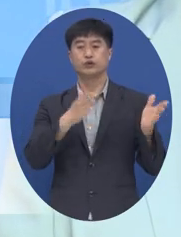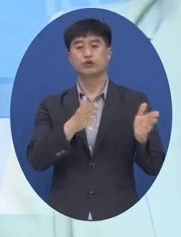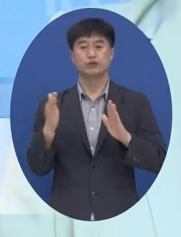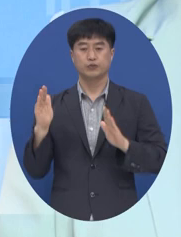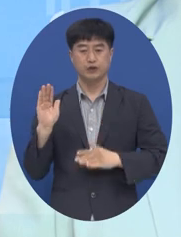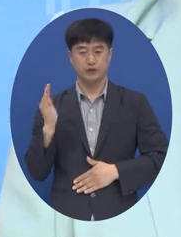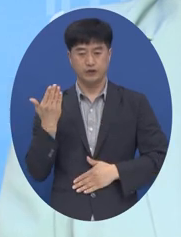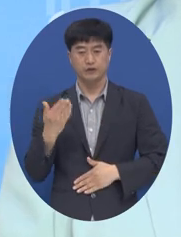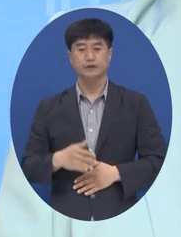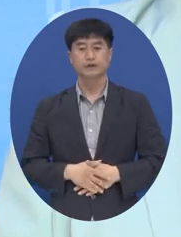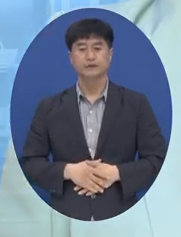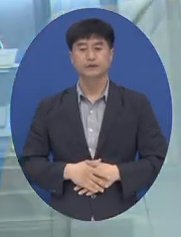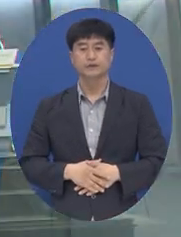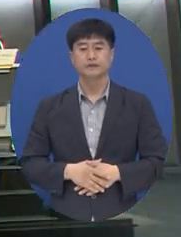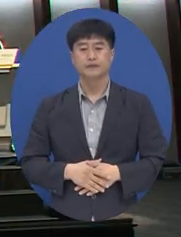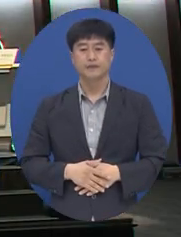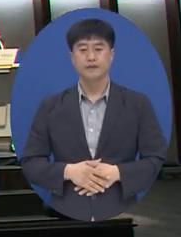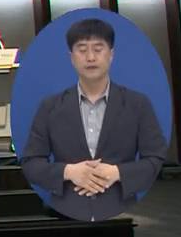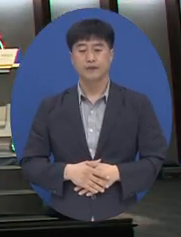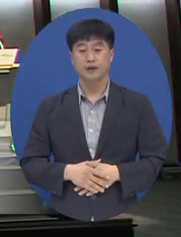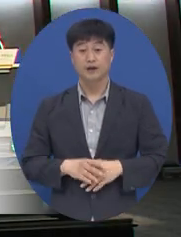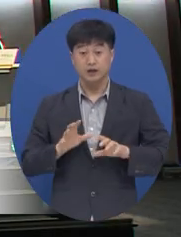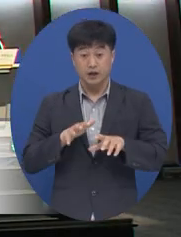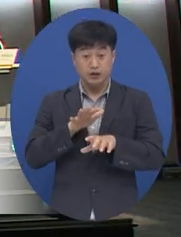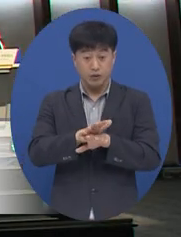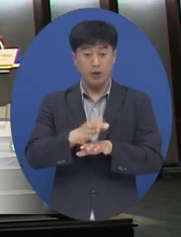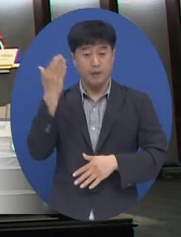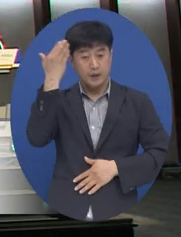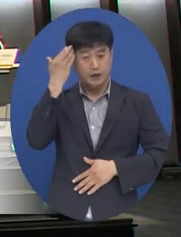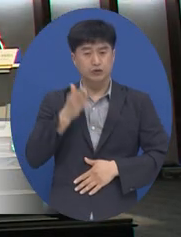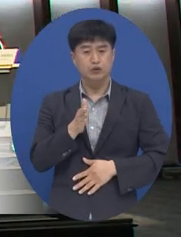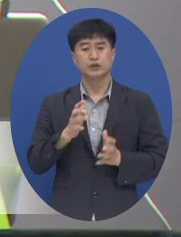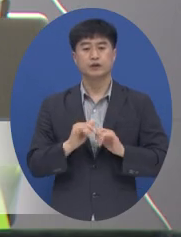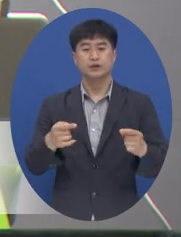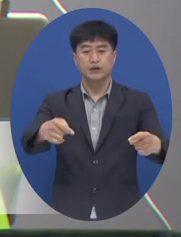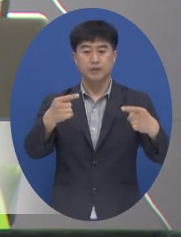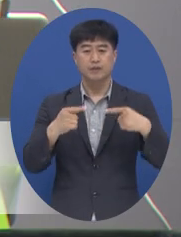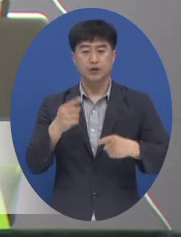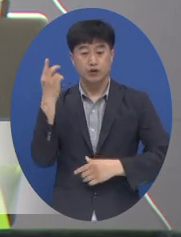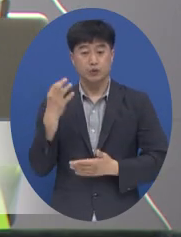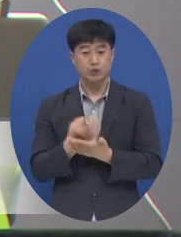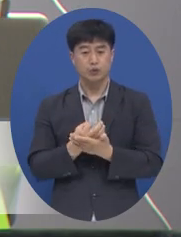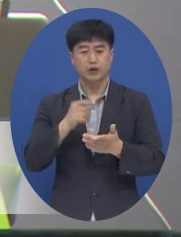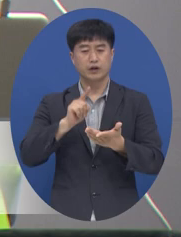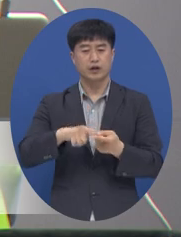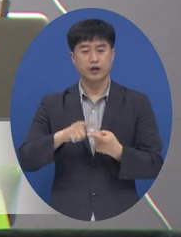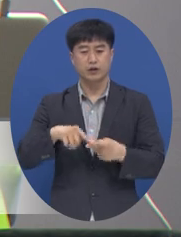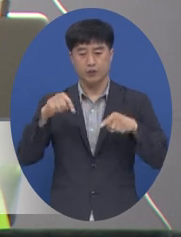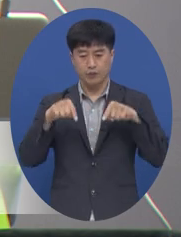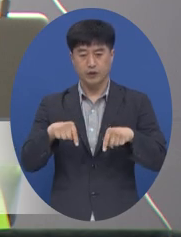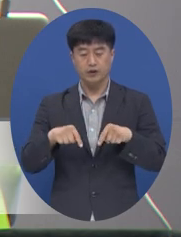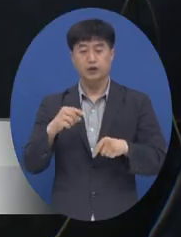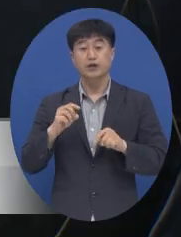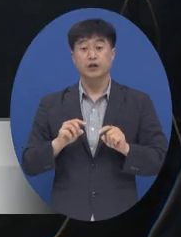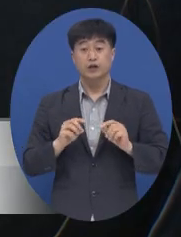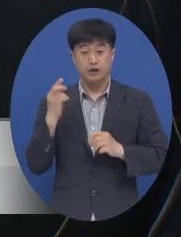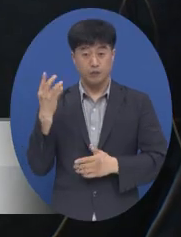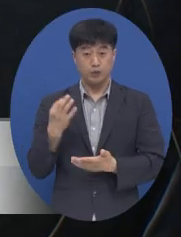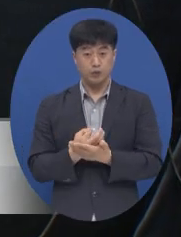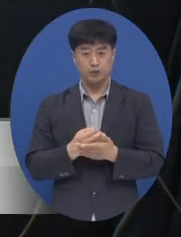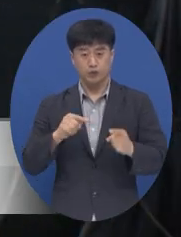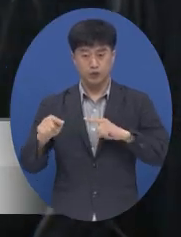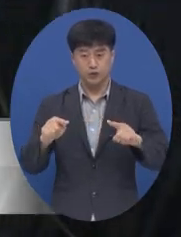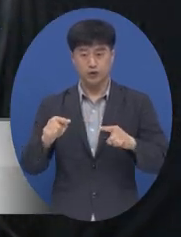박람회를 마련했습니다. 세계적 석학과 전문가가 참여해 기본소득에 대해 논의하고 기본소득 정책을